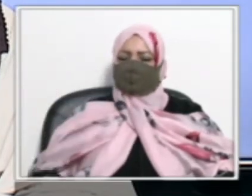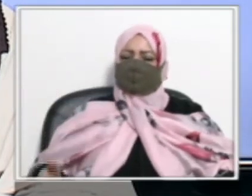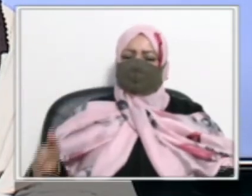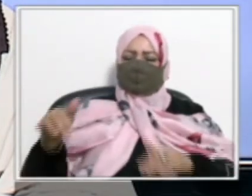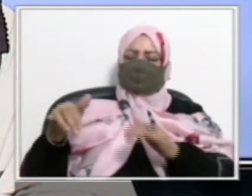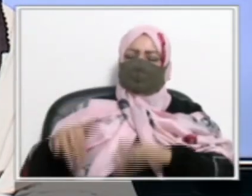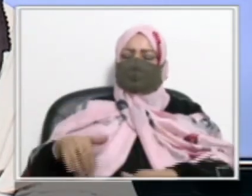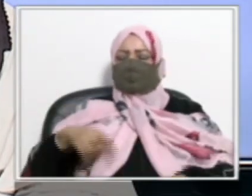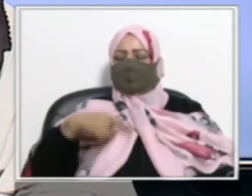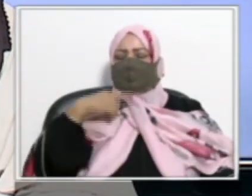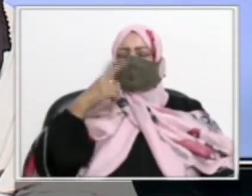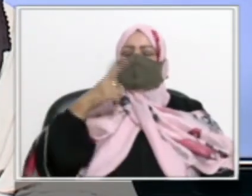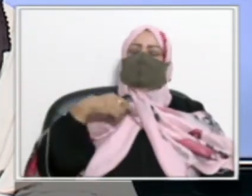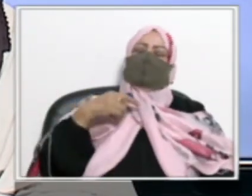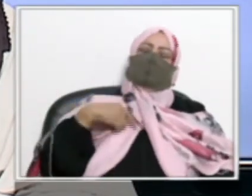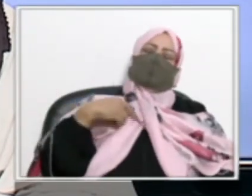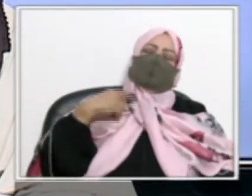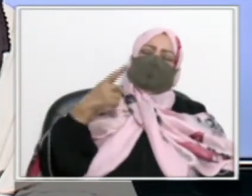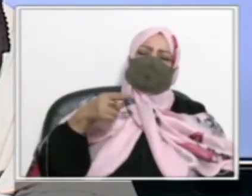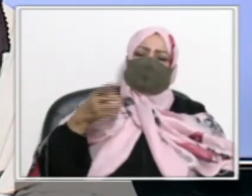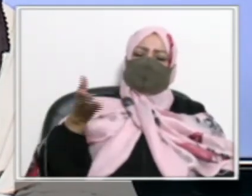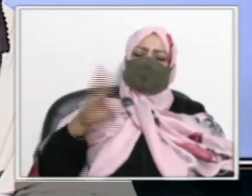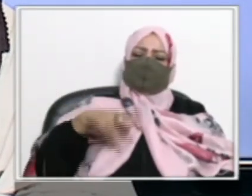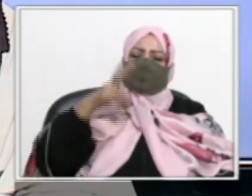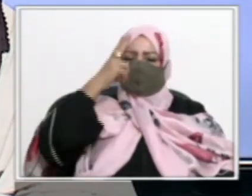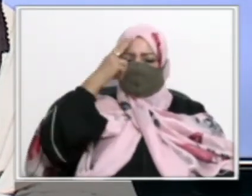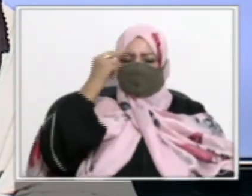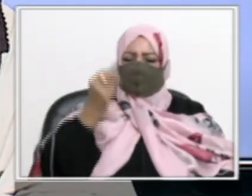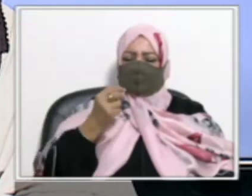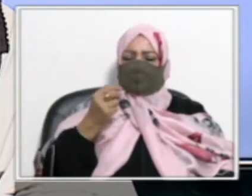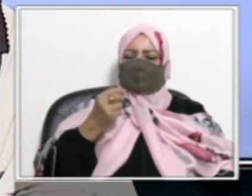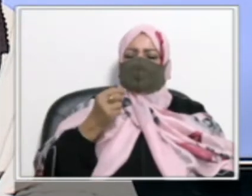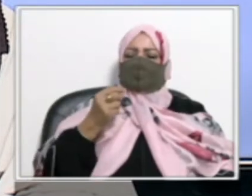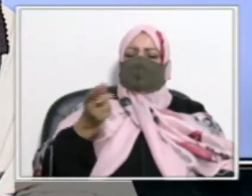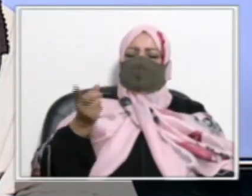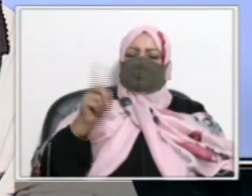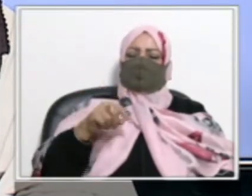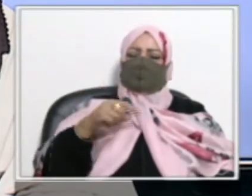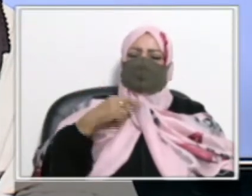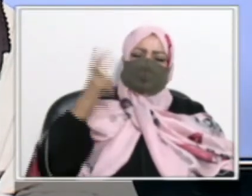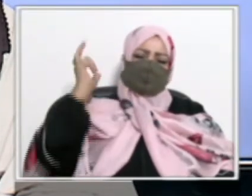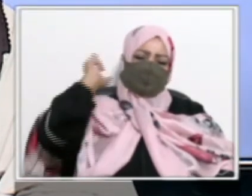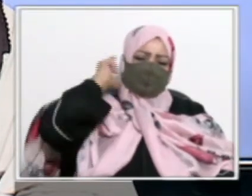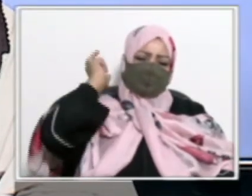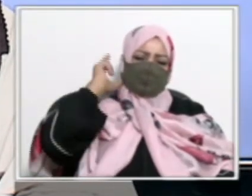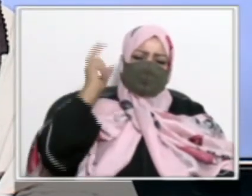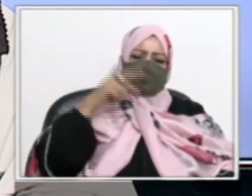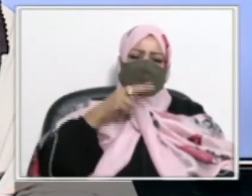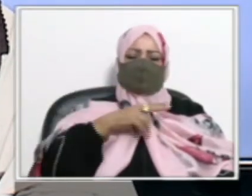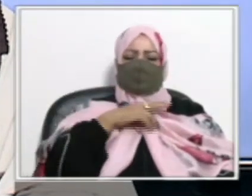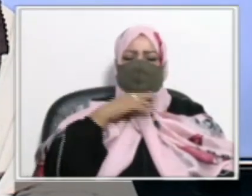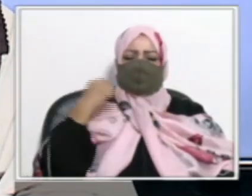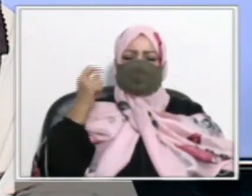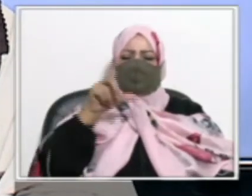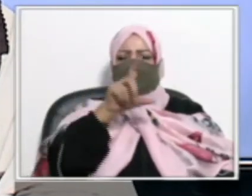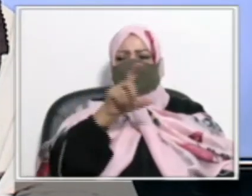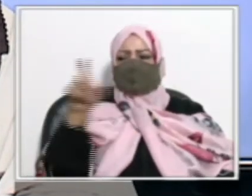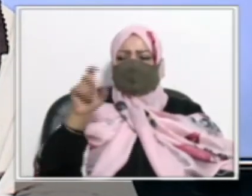الأديان، فمن كان على لا إله إلا الله عاش عليها كان موحدا لله عز